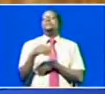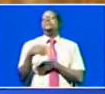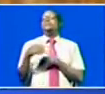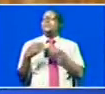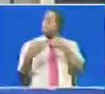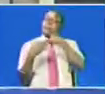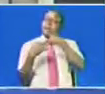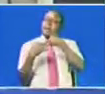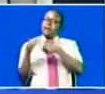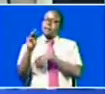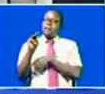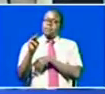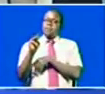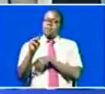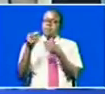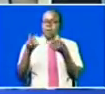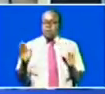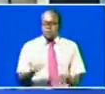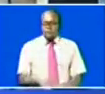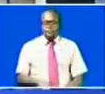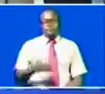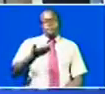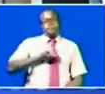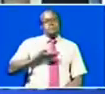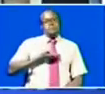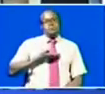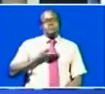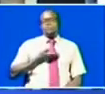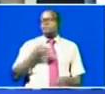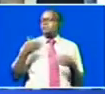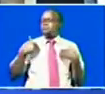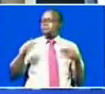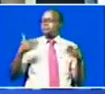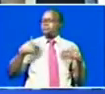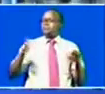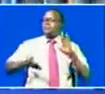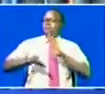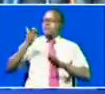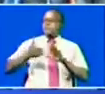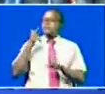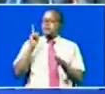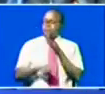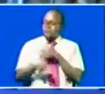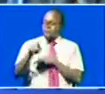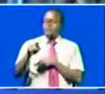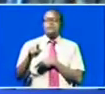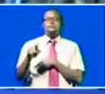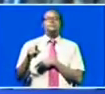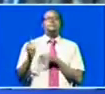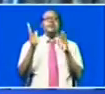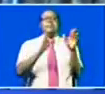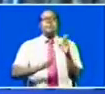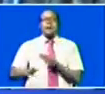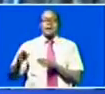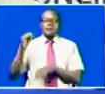za kaunti. Hata hivyo, baraza la magavana limekuwa jepesi kumuondolea lawama mmoja wao, wakitaja tuma dhidi ya Ujamunga kama njama